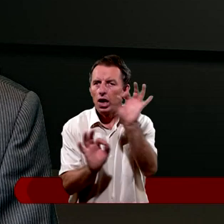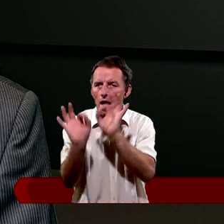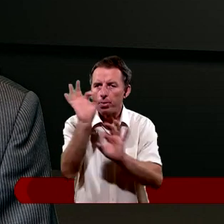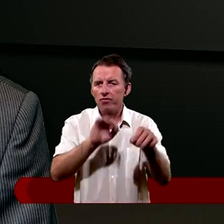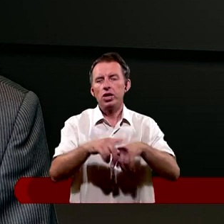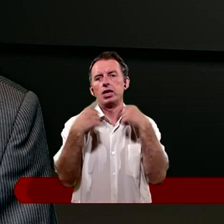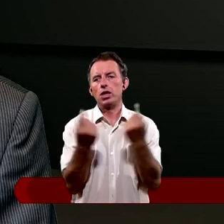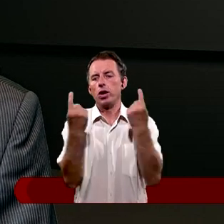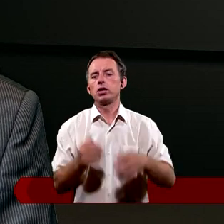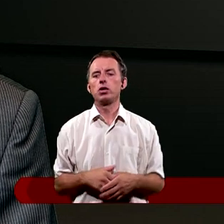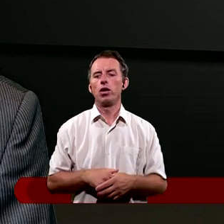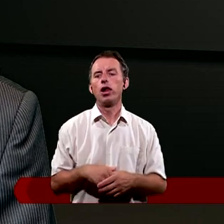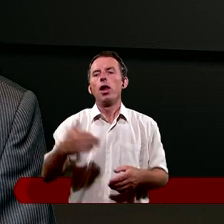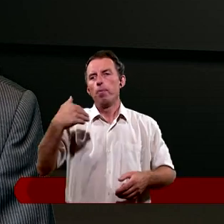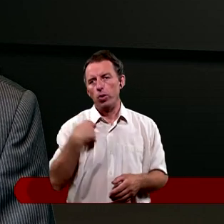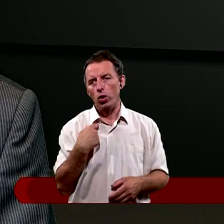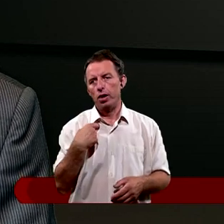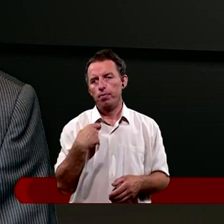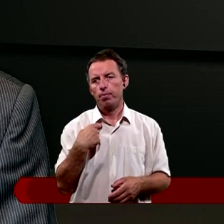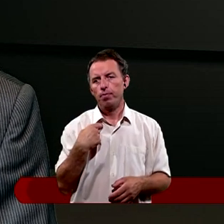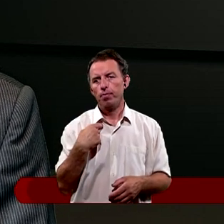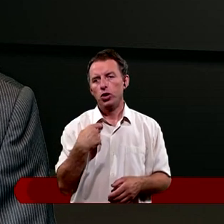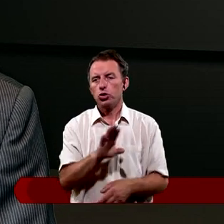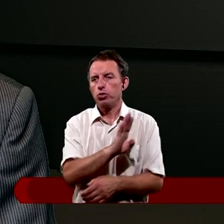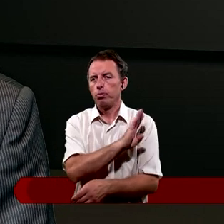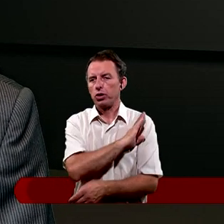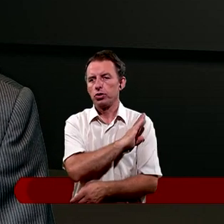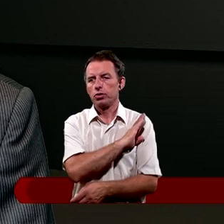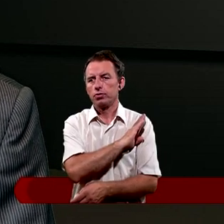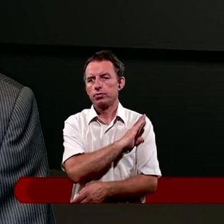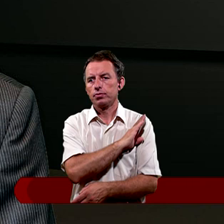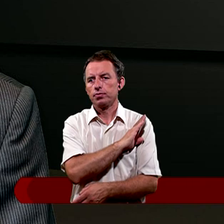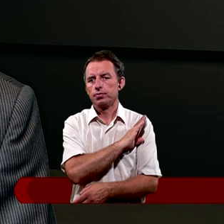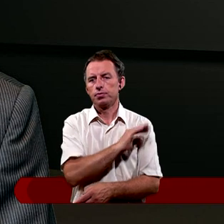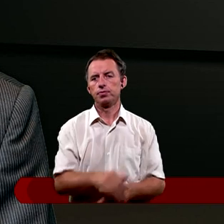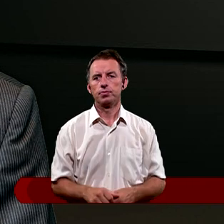naprawienia sytuacji była śmierć.